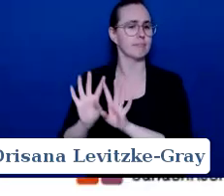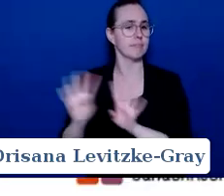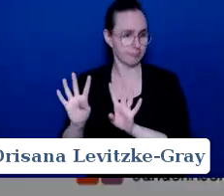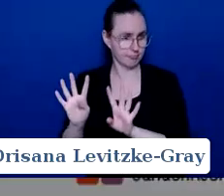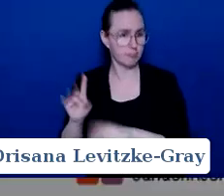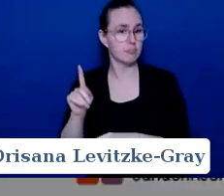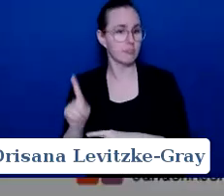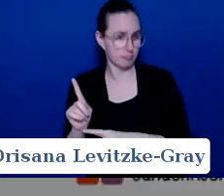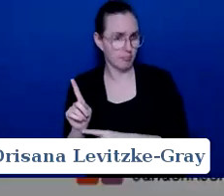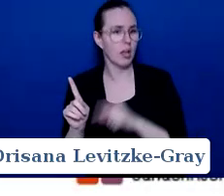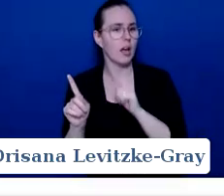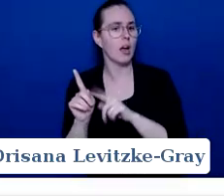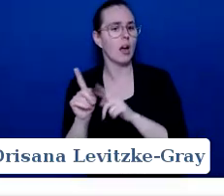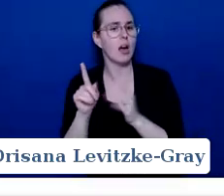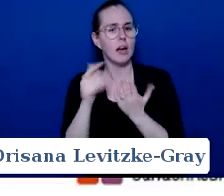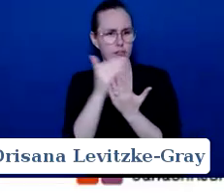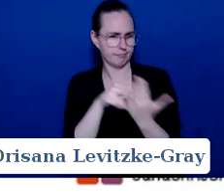Then the system is